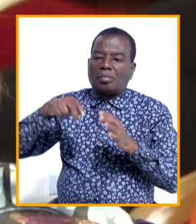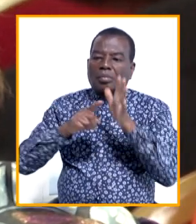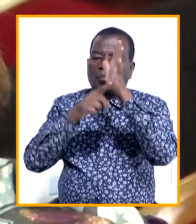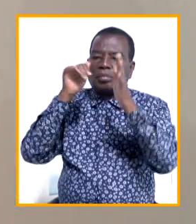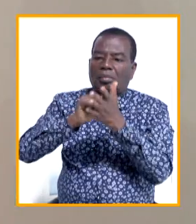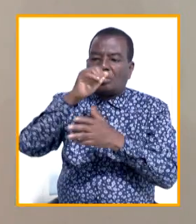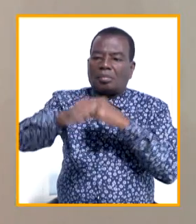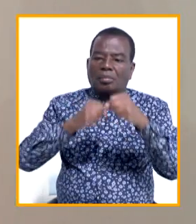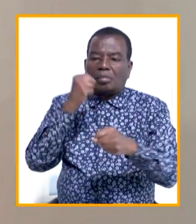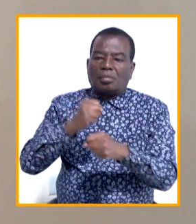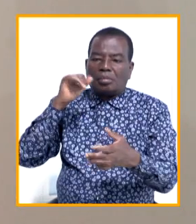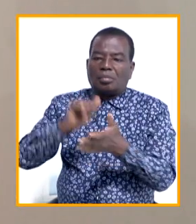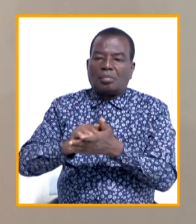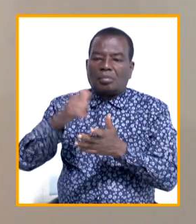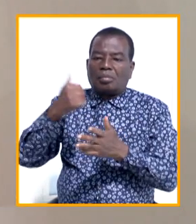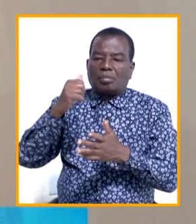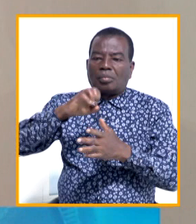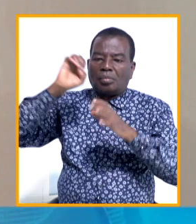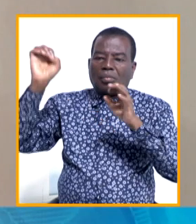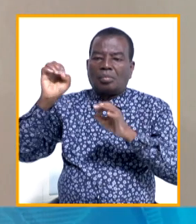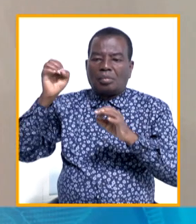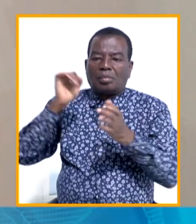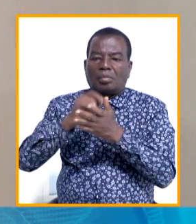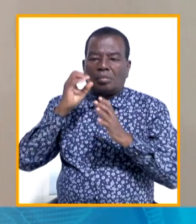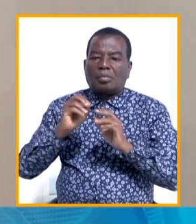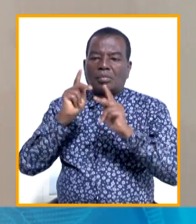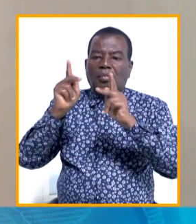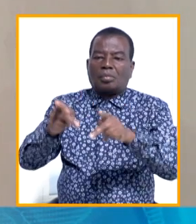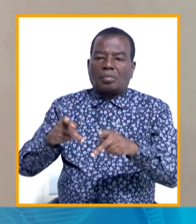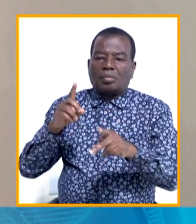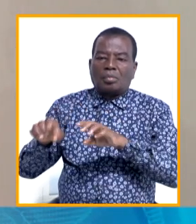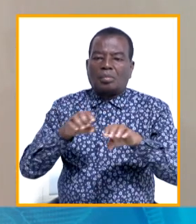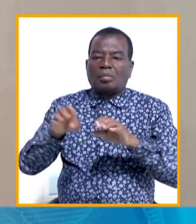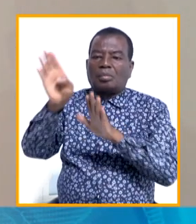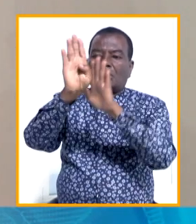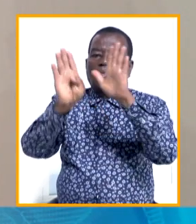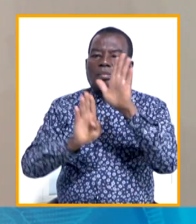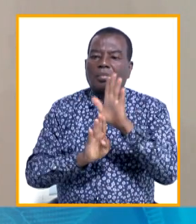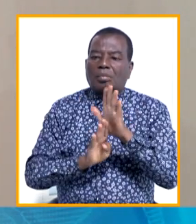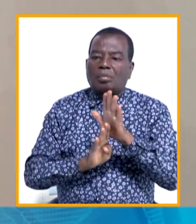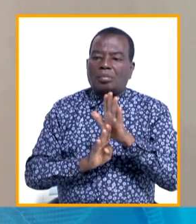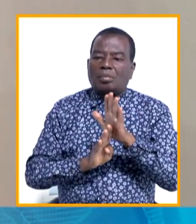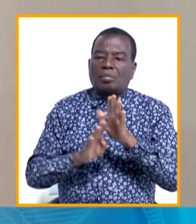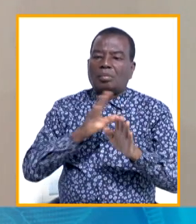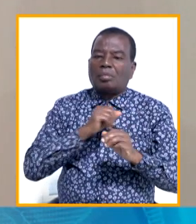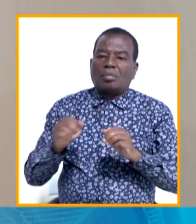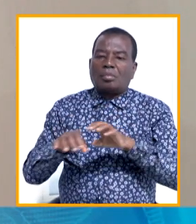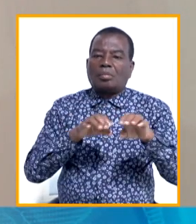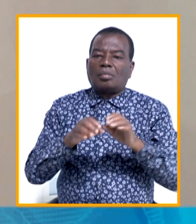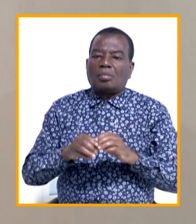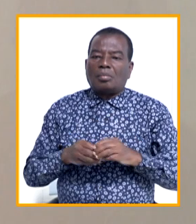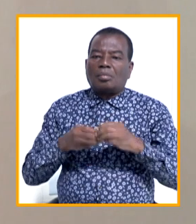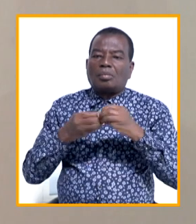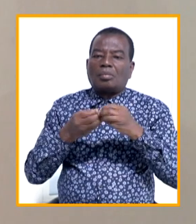cette année cette 10e édition est aussi l'occasion de faire un bilan et de procéder à une